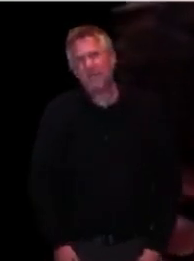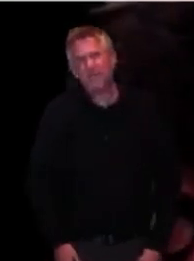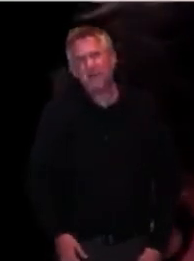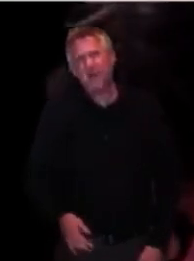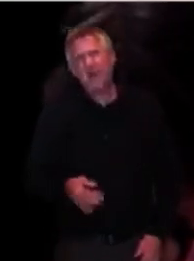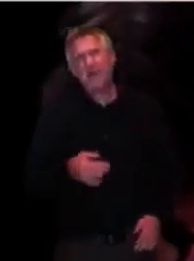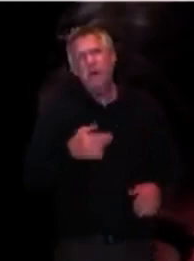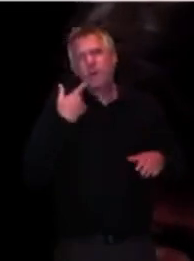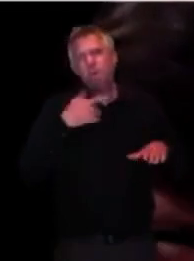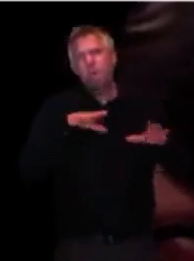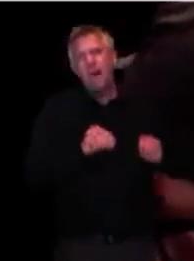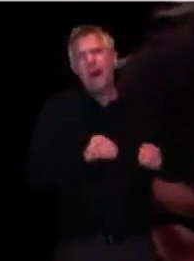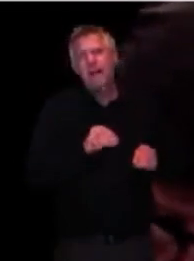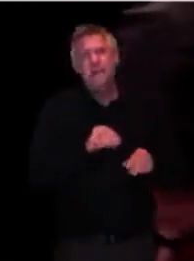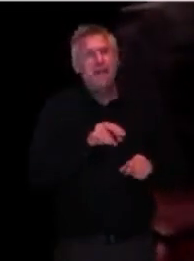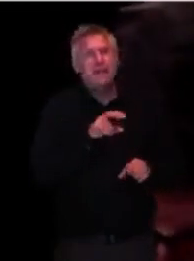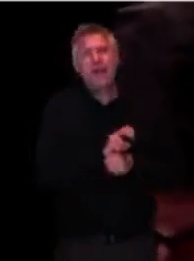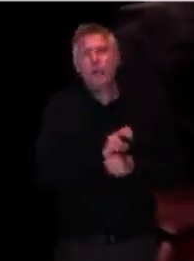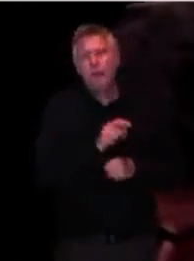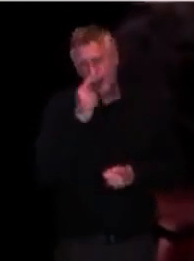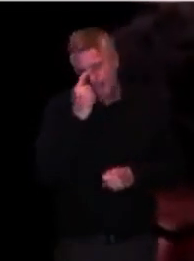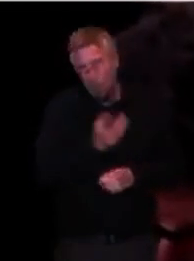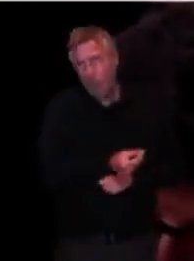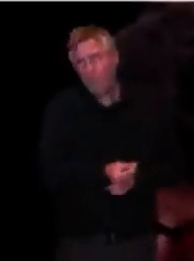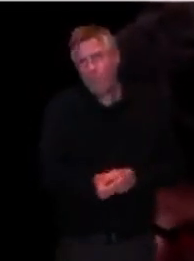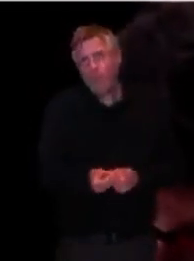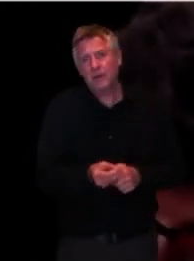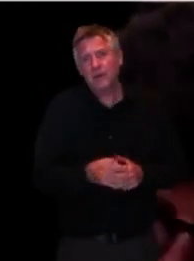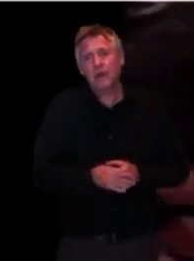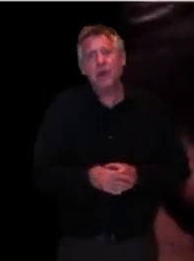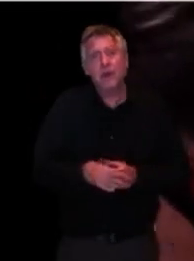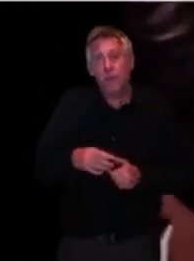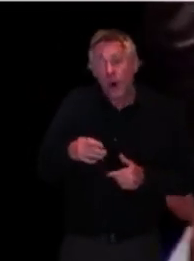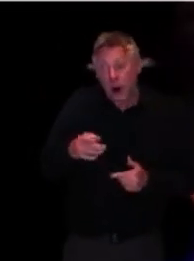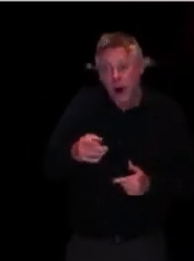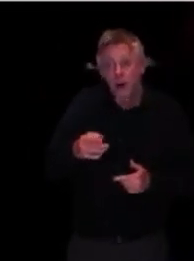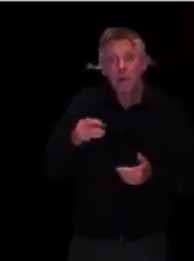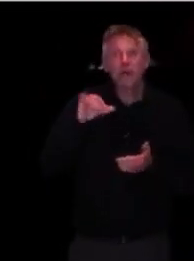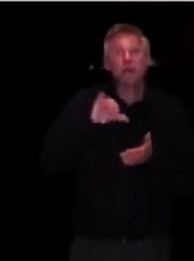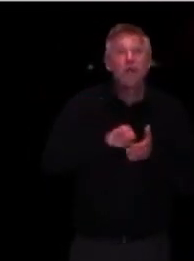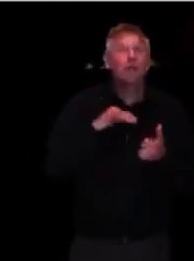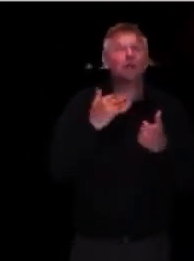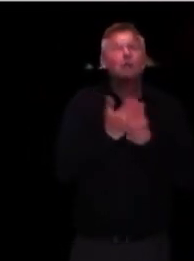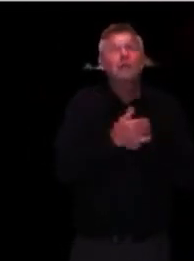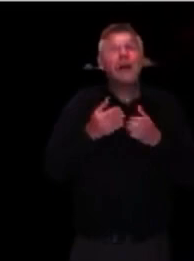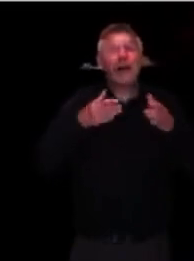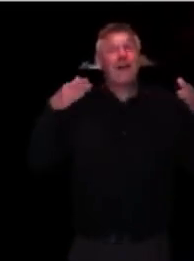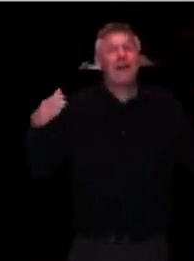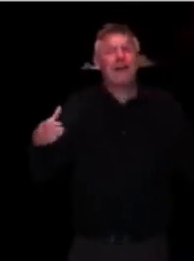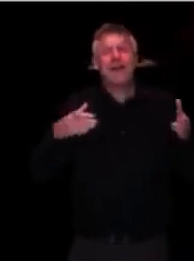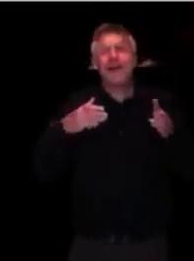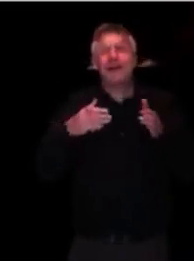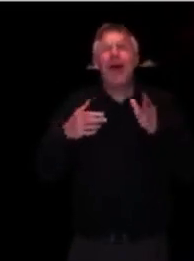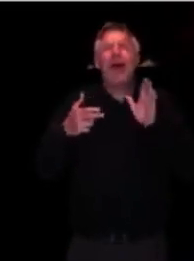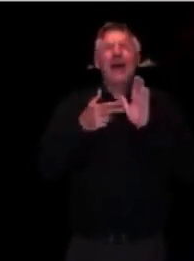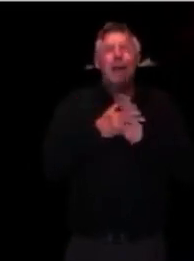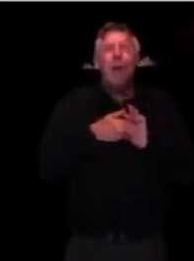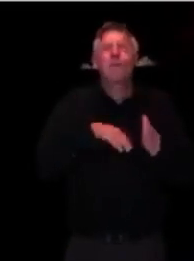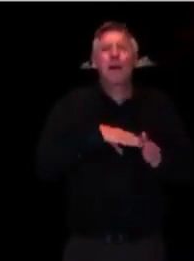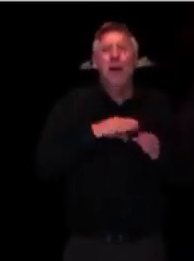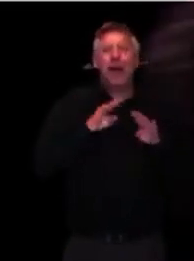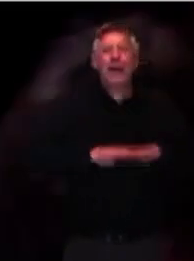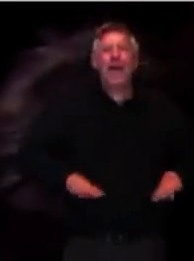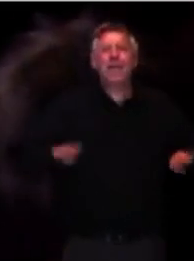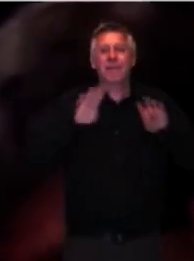de garderie pour les enfants et moi je lui parle de ce qu'est un centre social agrément de la CAF qui vise